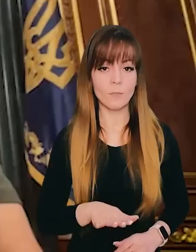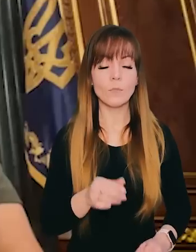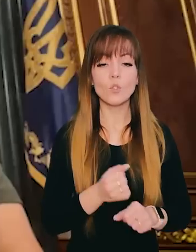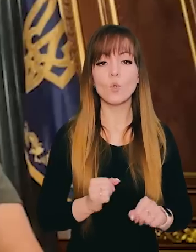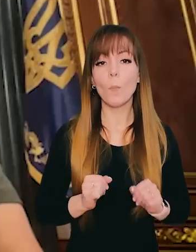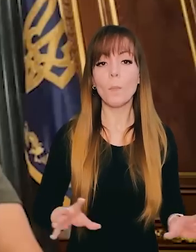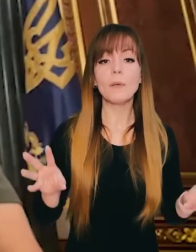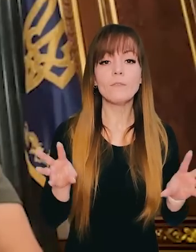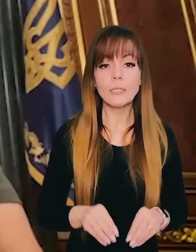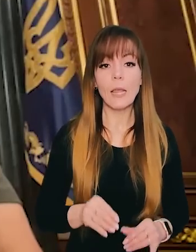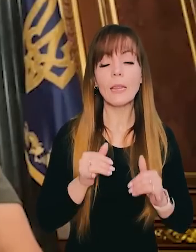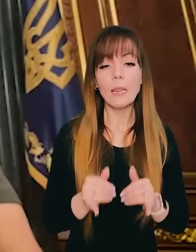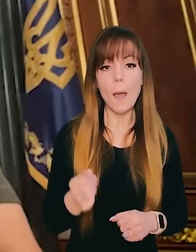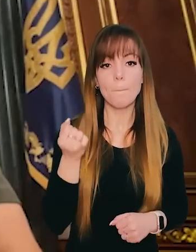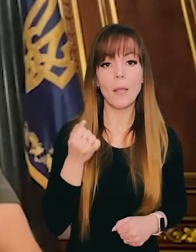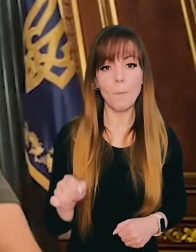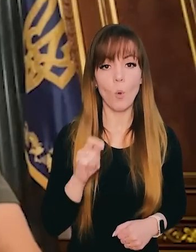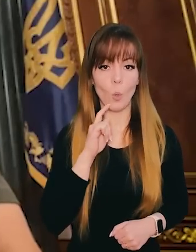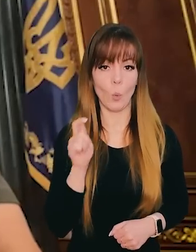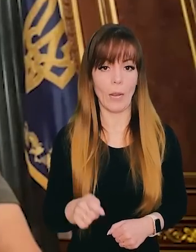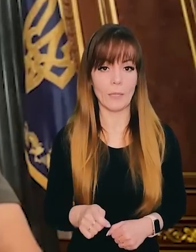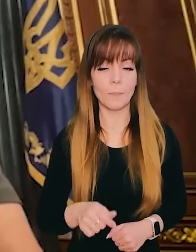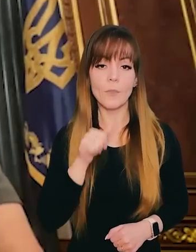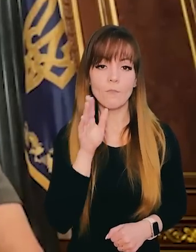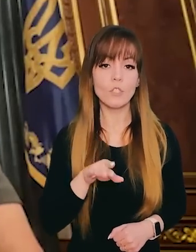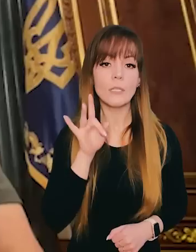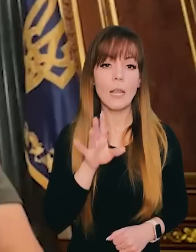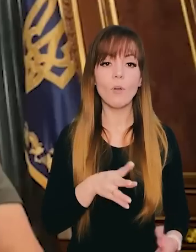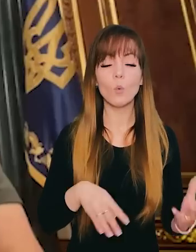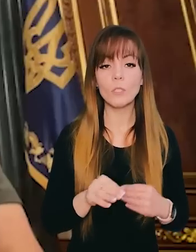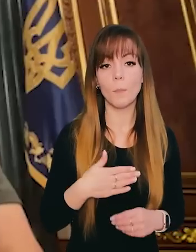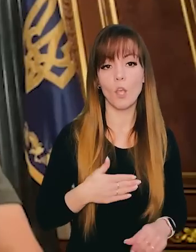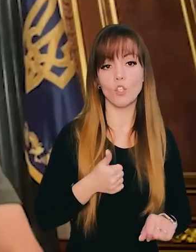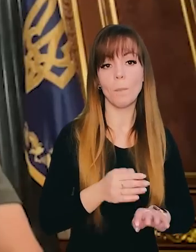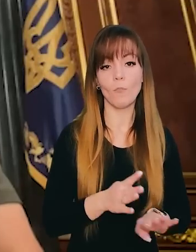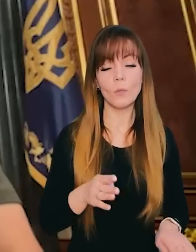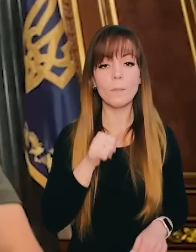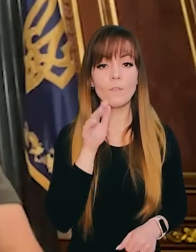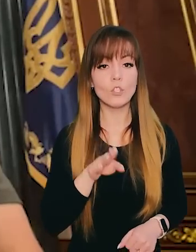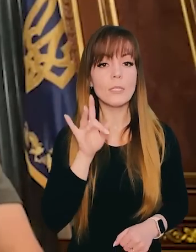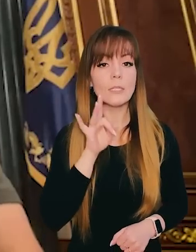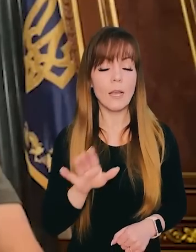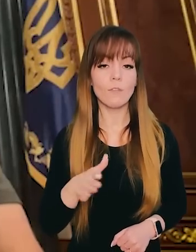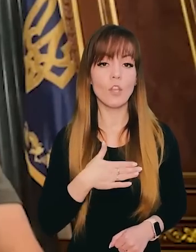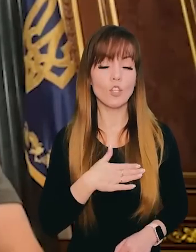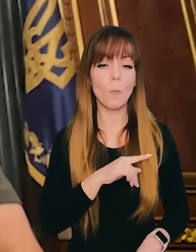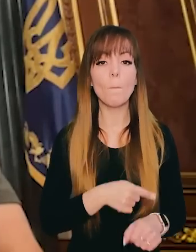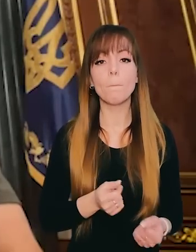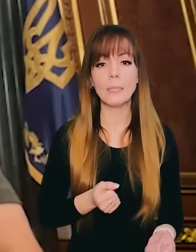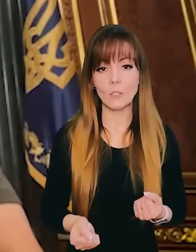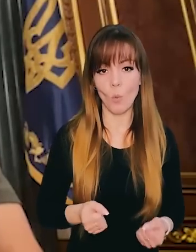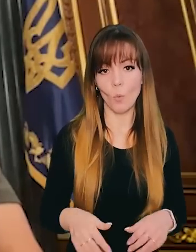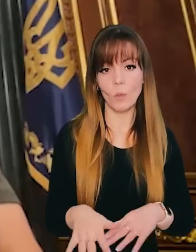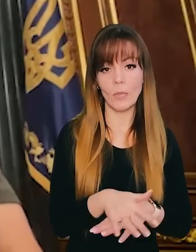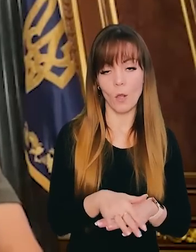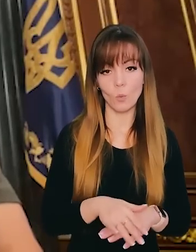країни зробимо все для перемоги України Вічна слава усім наша воїнам Вічна слава нашому